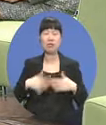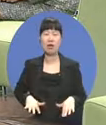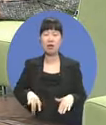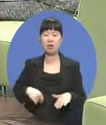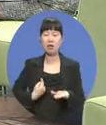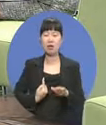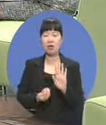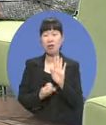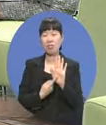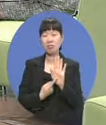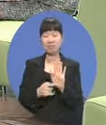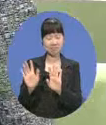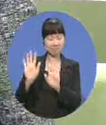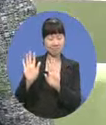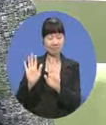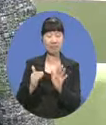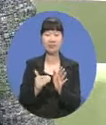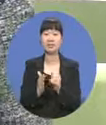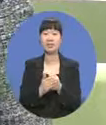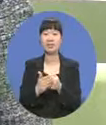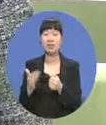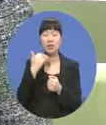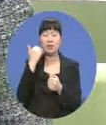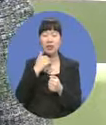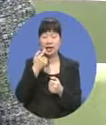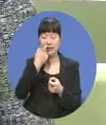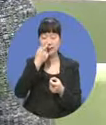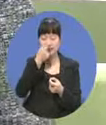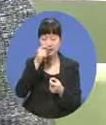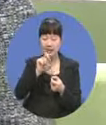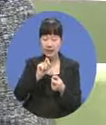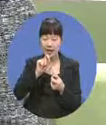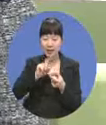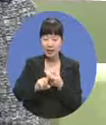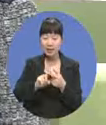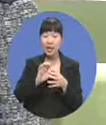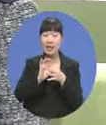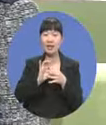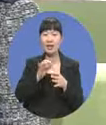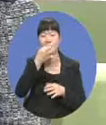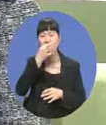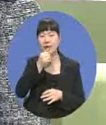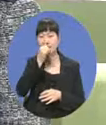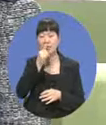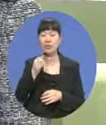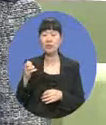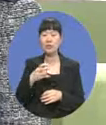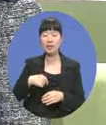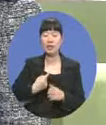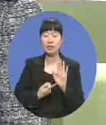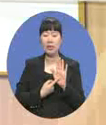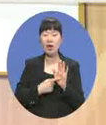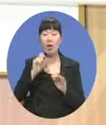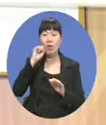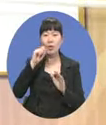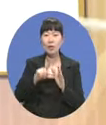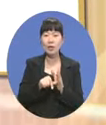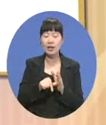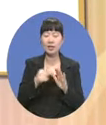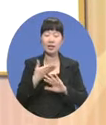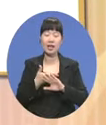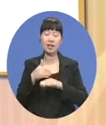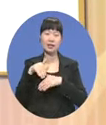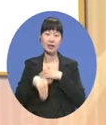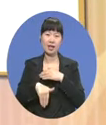그렇죠. 자기를 잘 노출을 하지 않기 때문에 누구와 친밀한 관계를 가는데 좀 힘든 경우가 있고, 또 자기 표현 어려워하는 경우에서 또